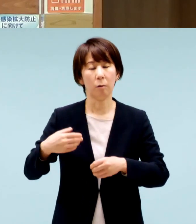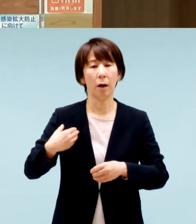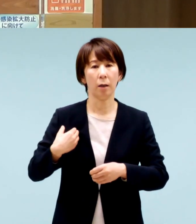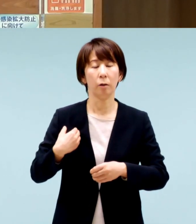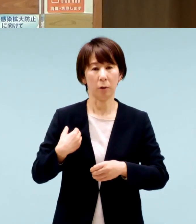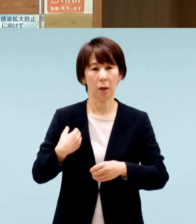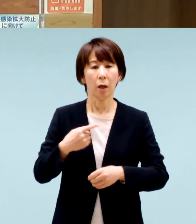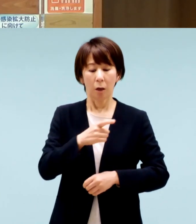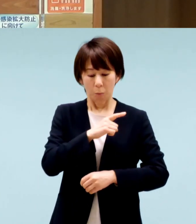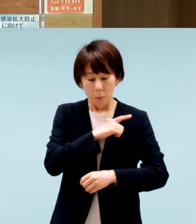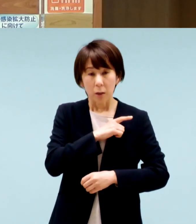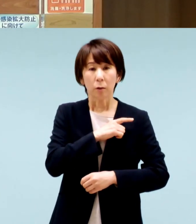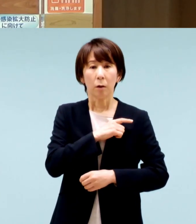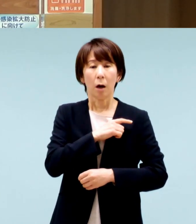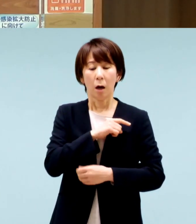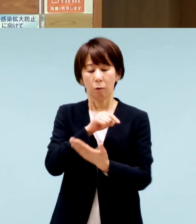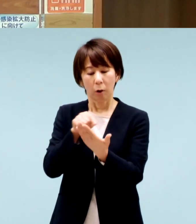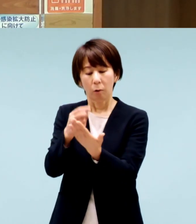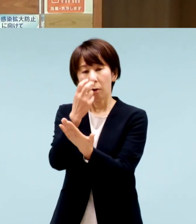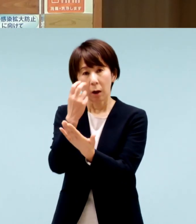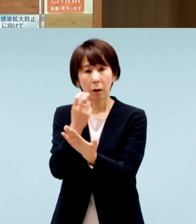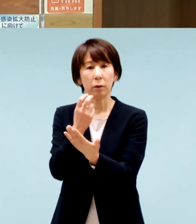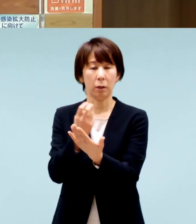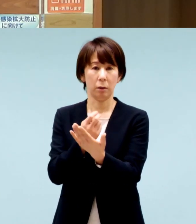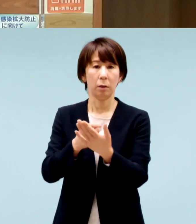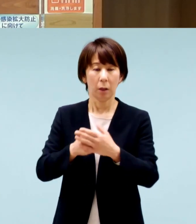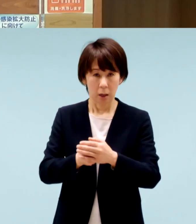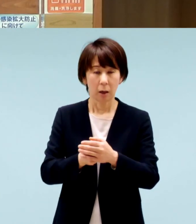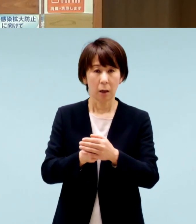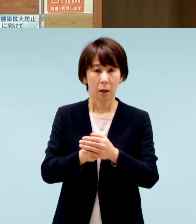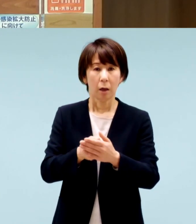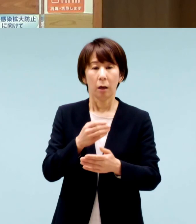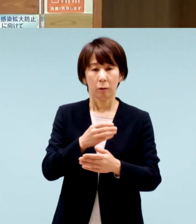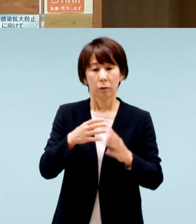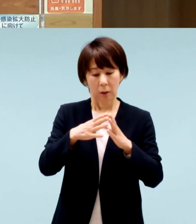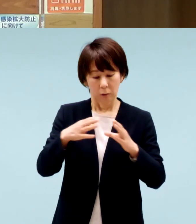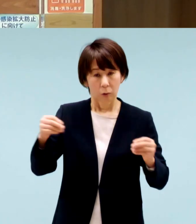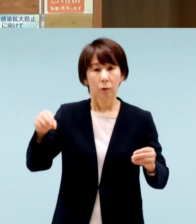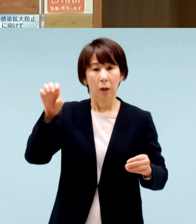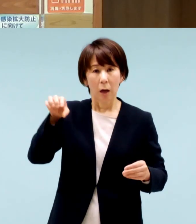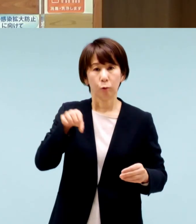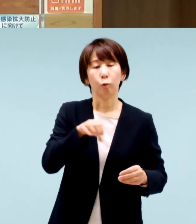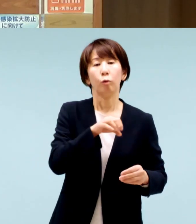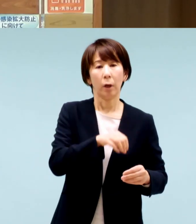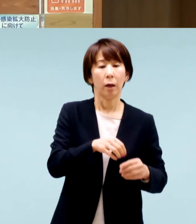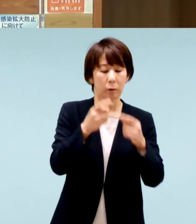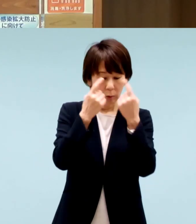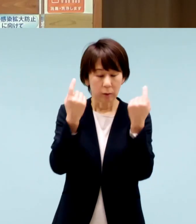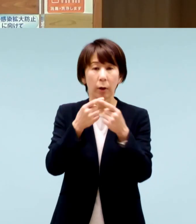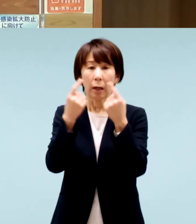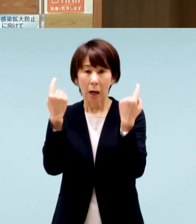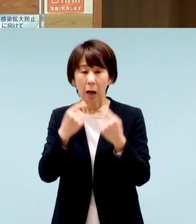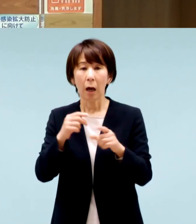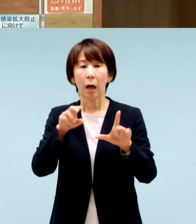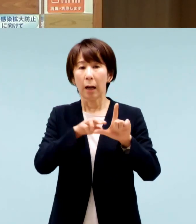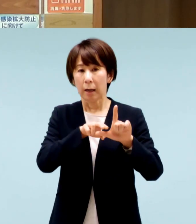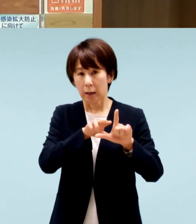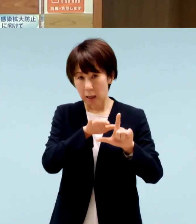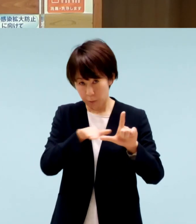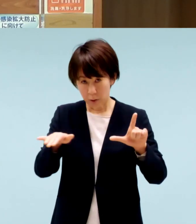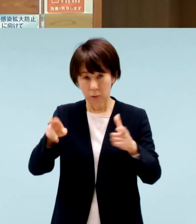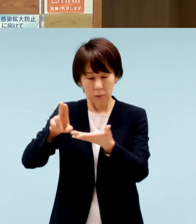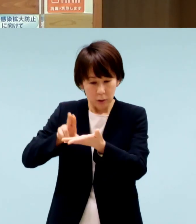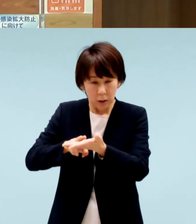、その上で各都道府県がレベル設定をしていかないと、まあ、ちょっとこの想像